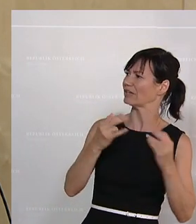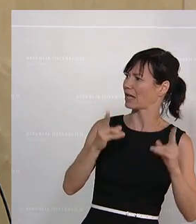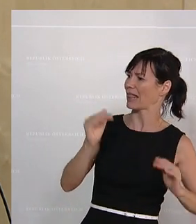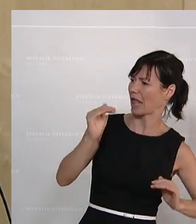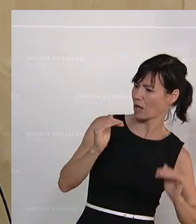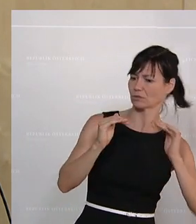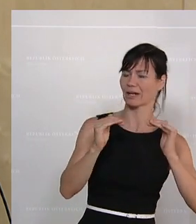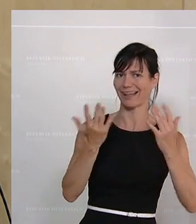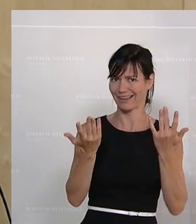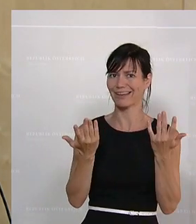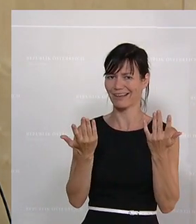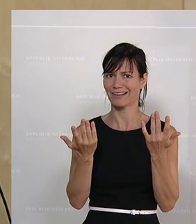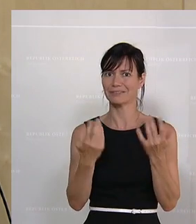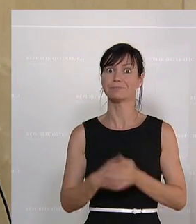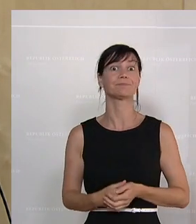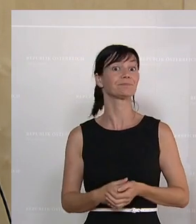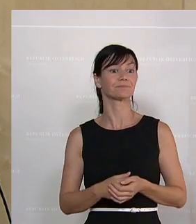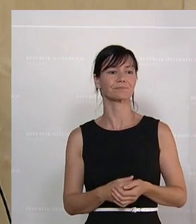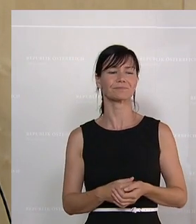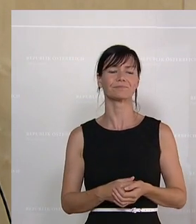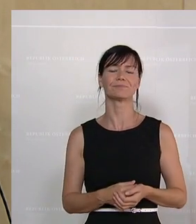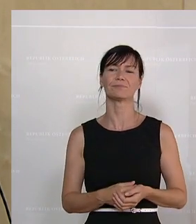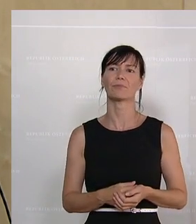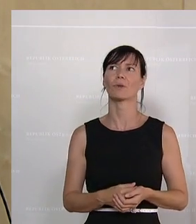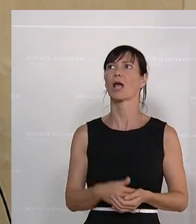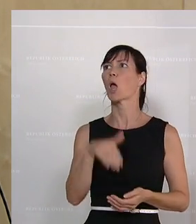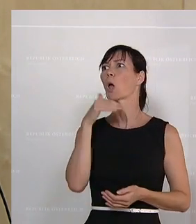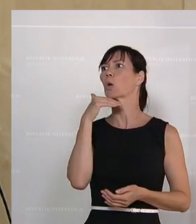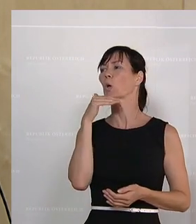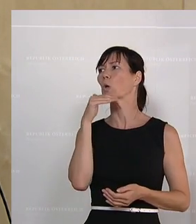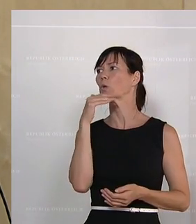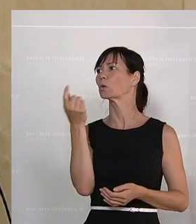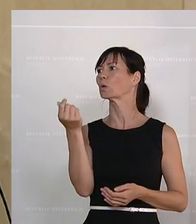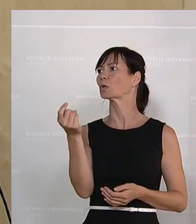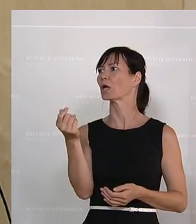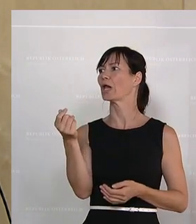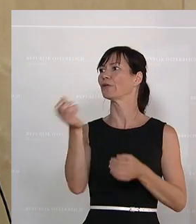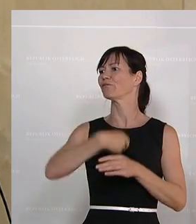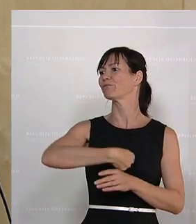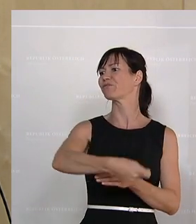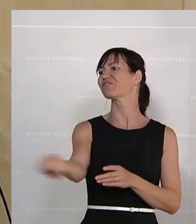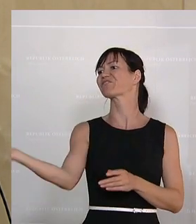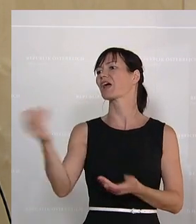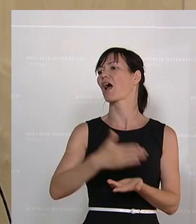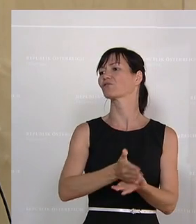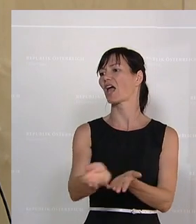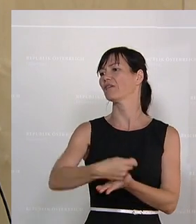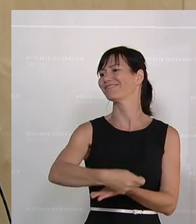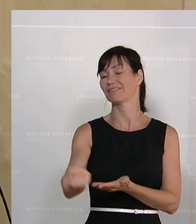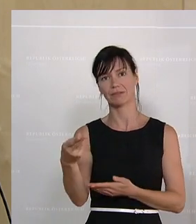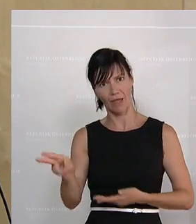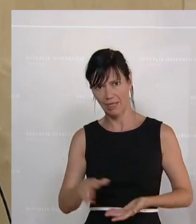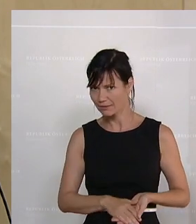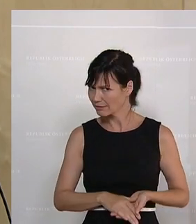und dabei reicht es nicht aus den geldhahn einfach nur aufzudrehen viele ideen die im raum stehen wurden